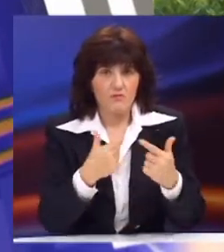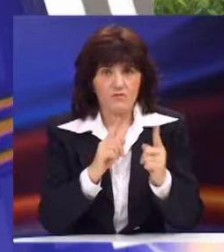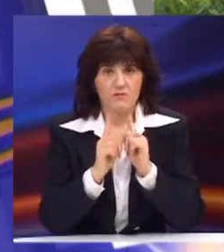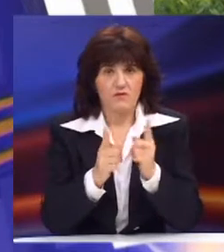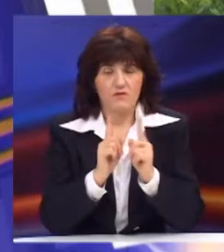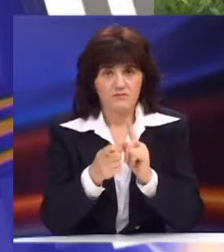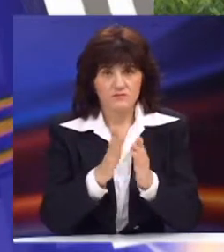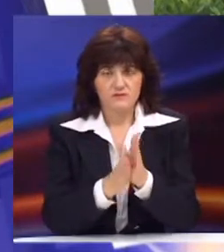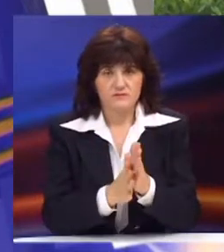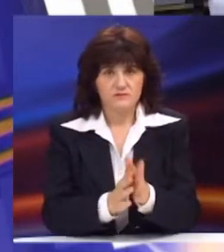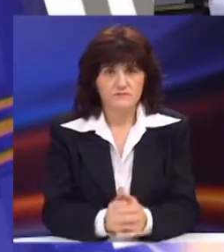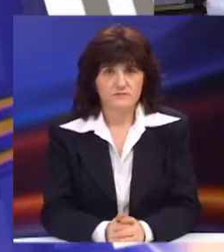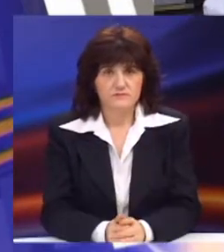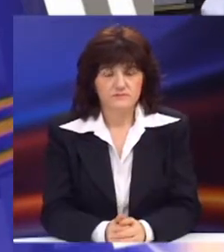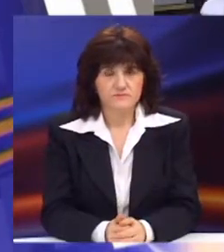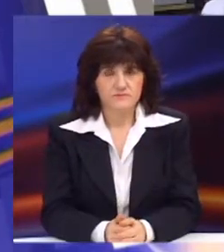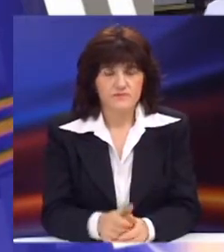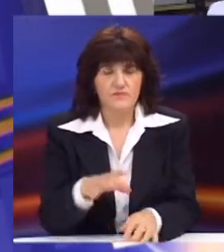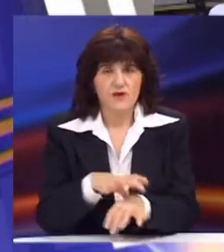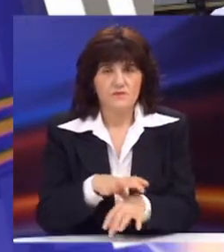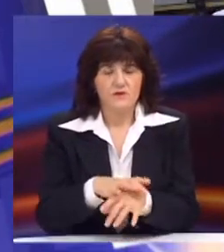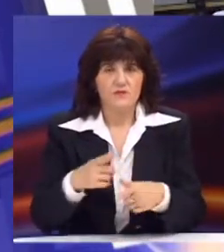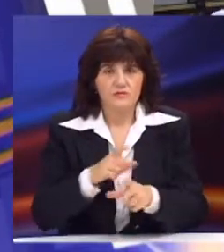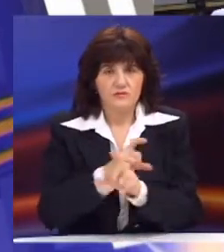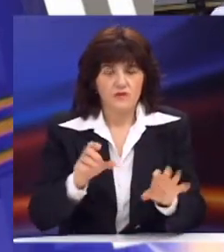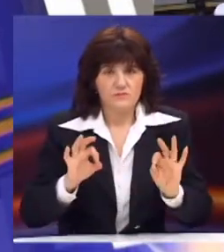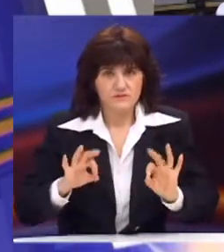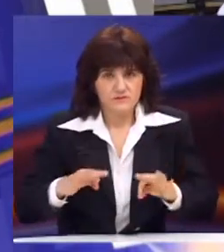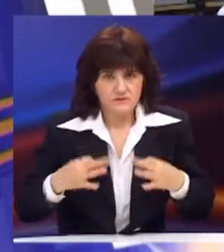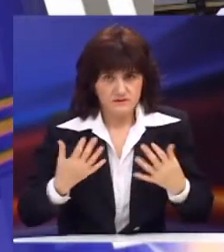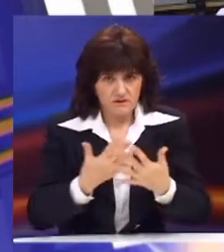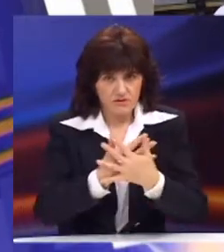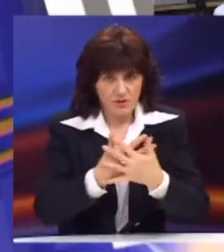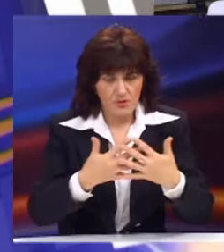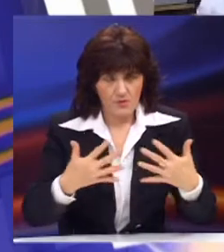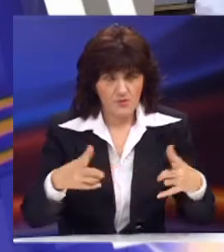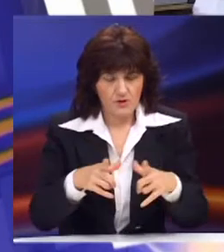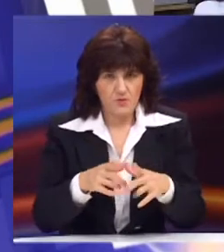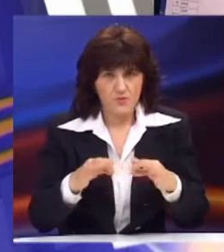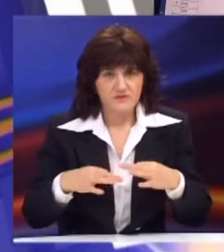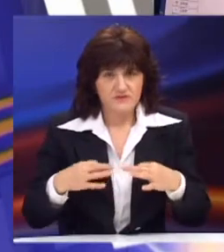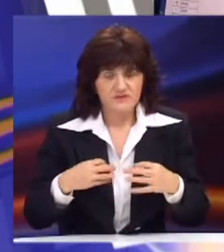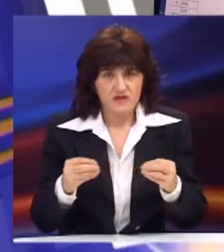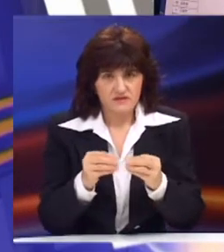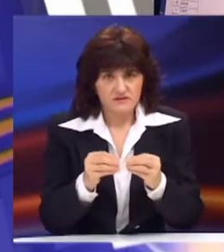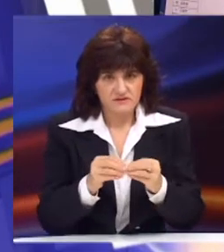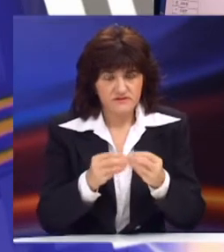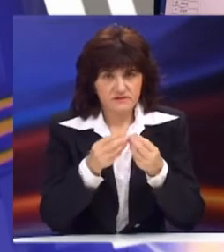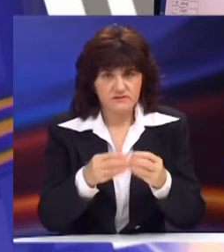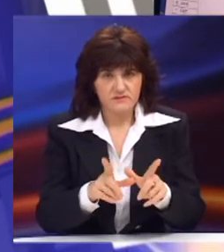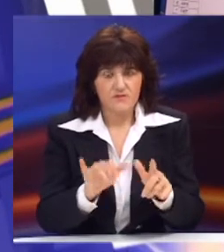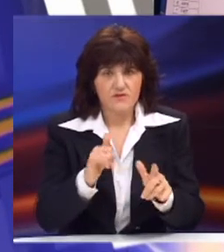primi gosta, pacijenta. Većina ambulanti Doma zdravlja Subotica je interno umrežena u zdravstveni informacioni